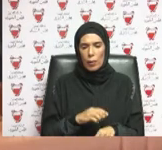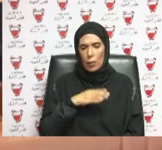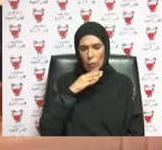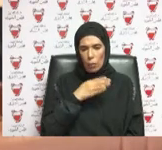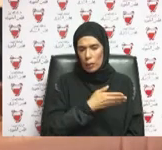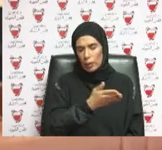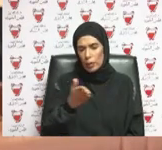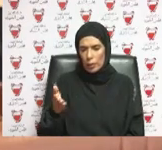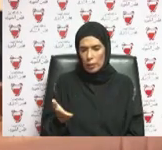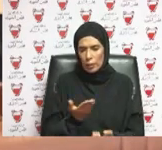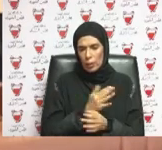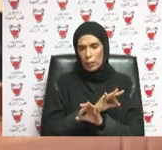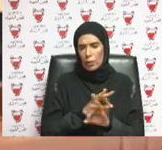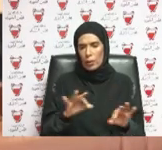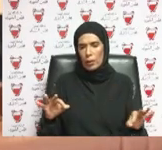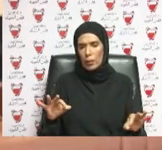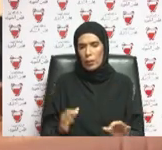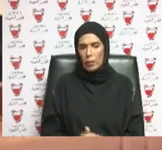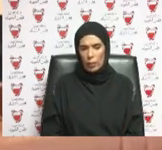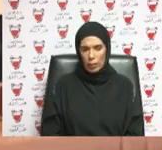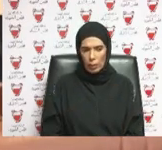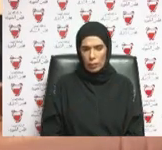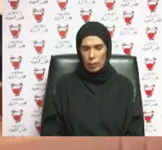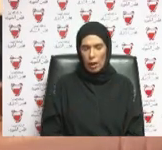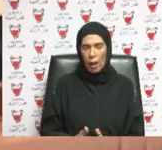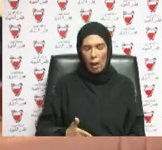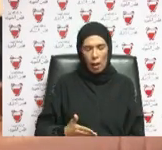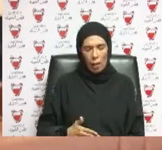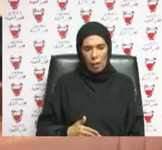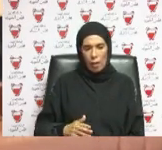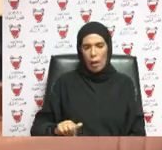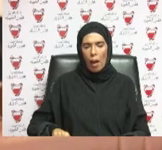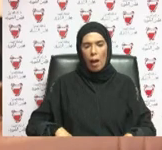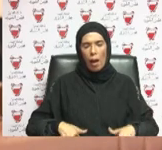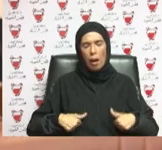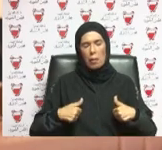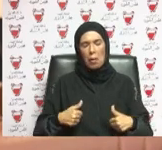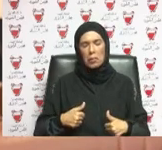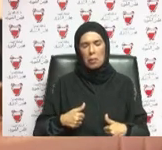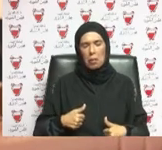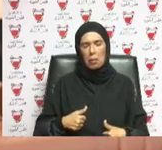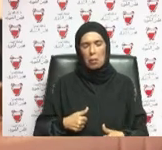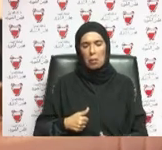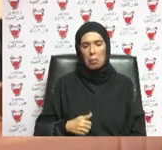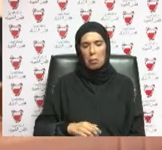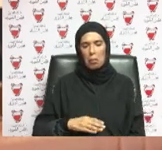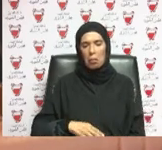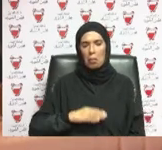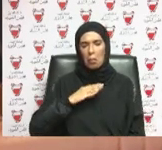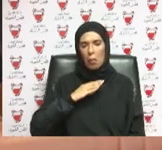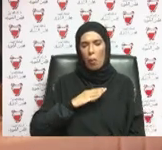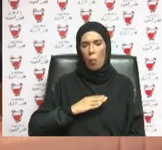للجميع، وهو الذي وهب حياته منذ صغر سنه وتبوئه